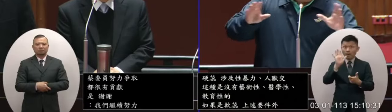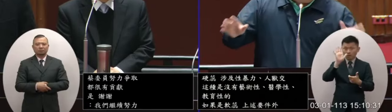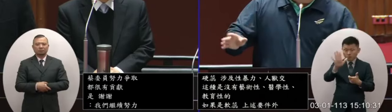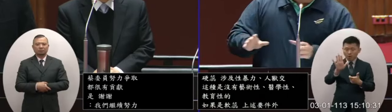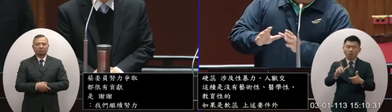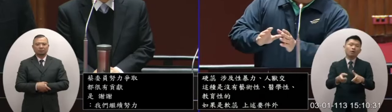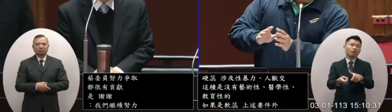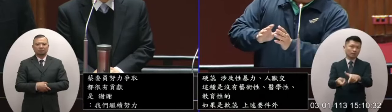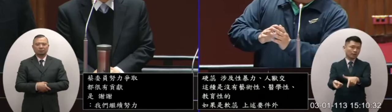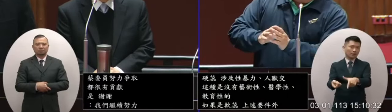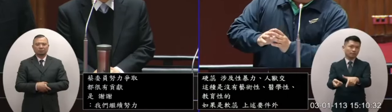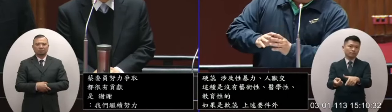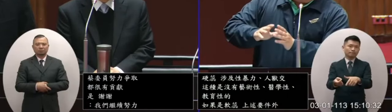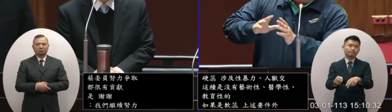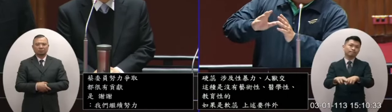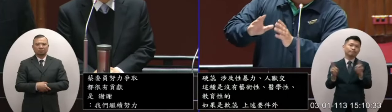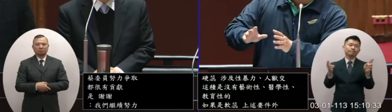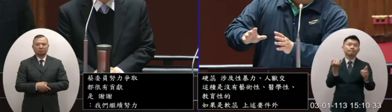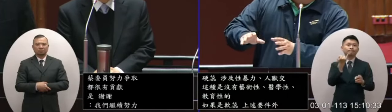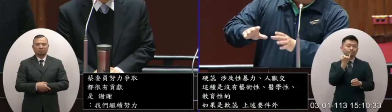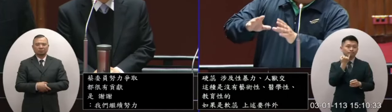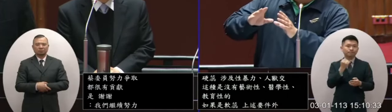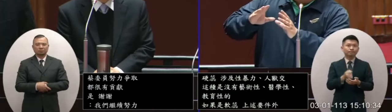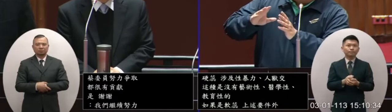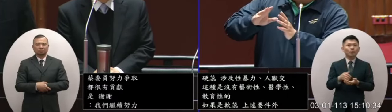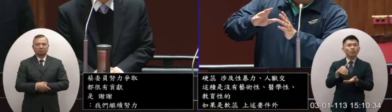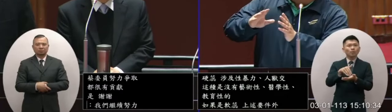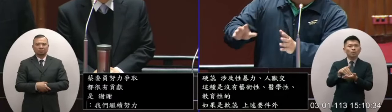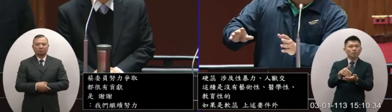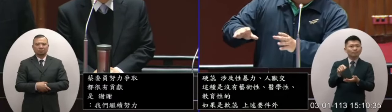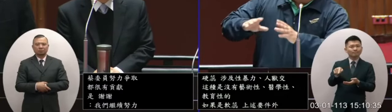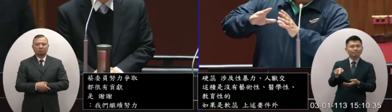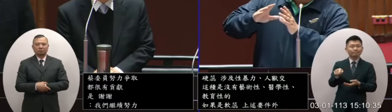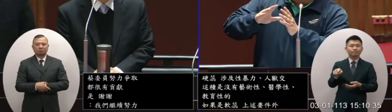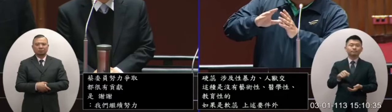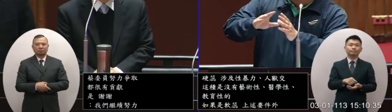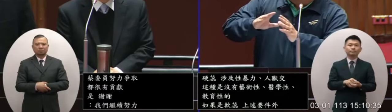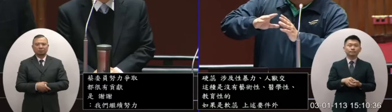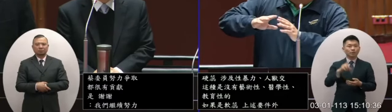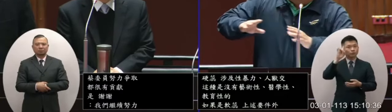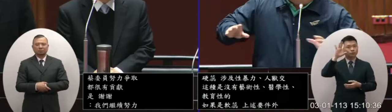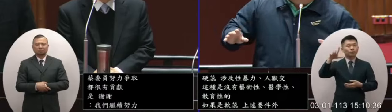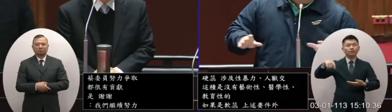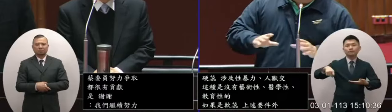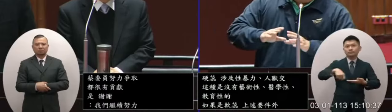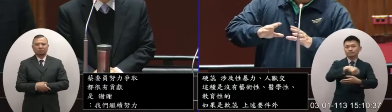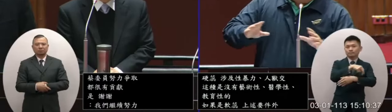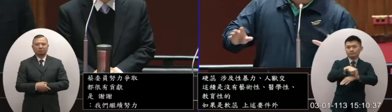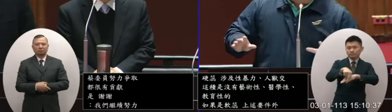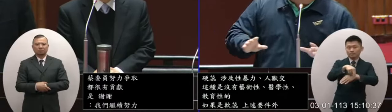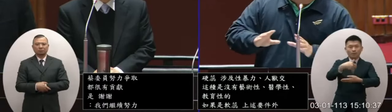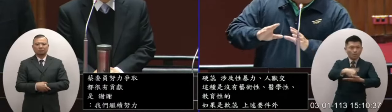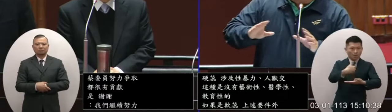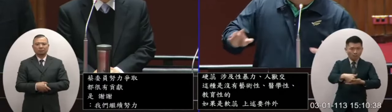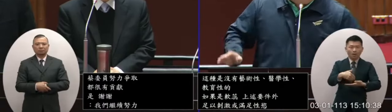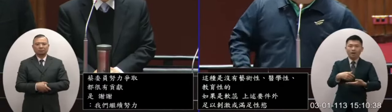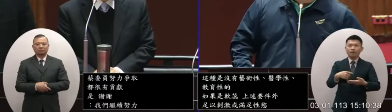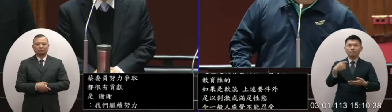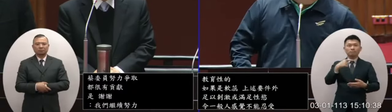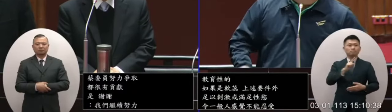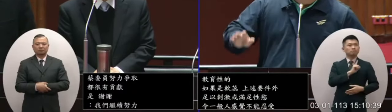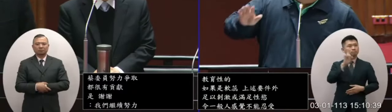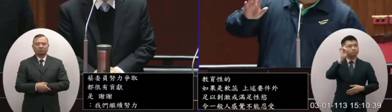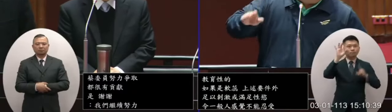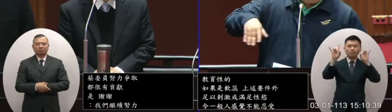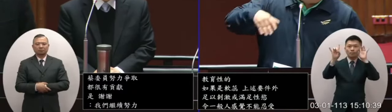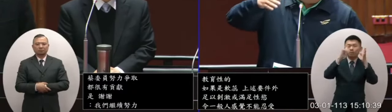也就是说在这种软蕊的，他毕竟他还是属于在不管是创作自由，不管是这个人的一些表意表现的一